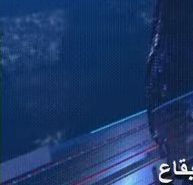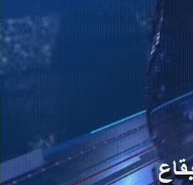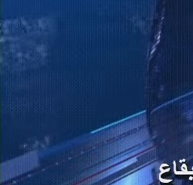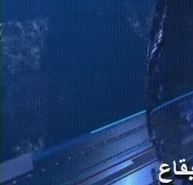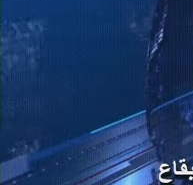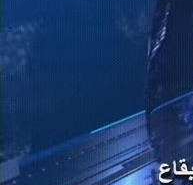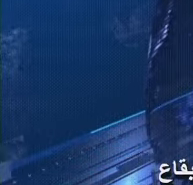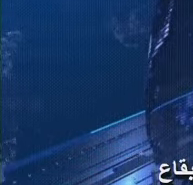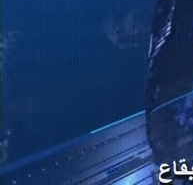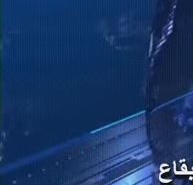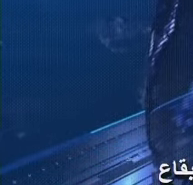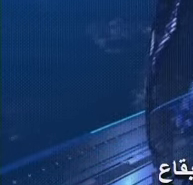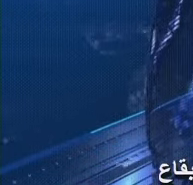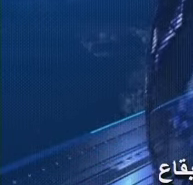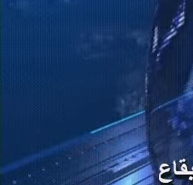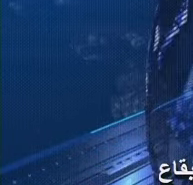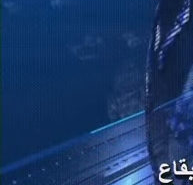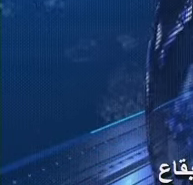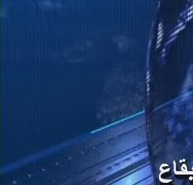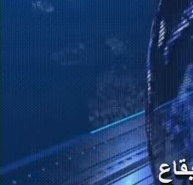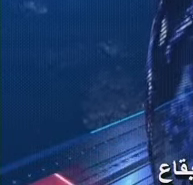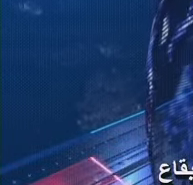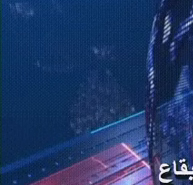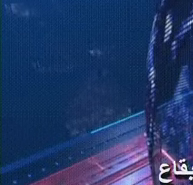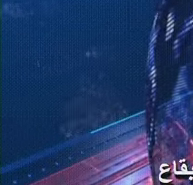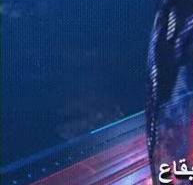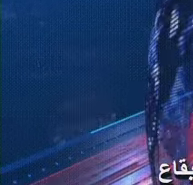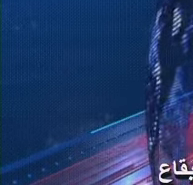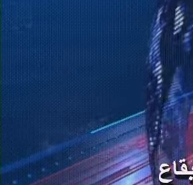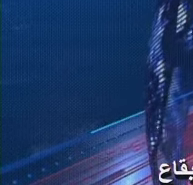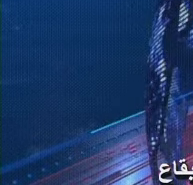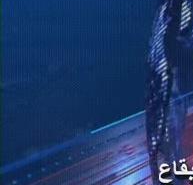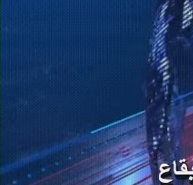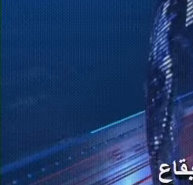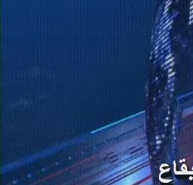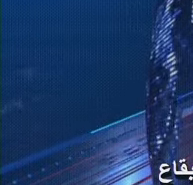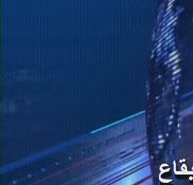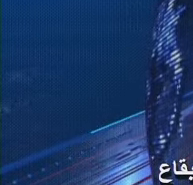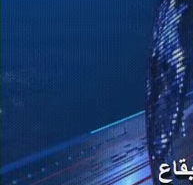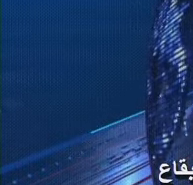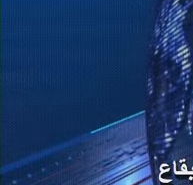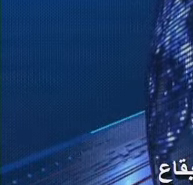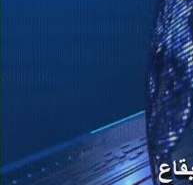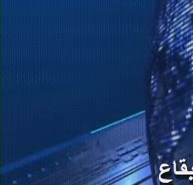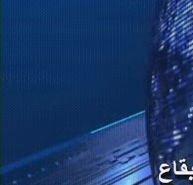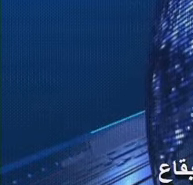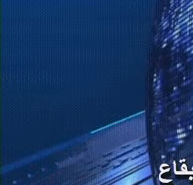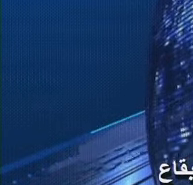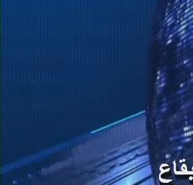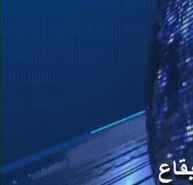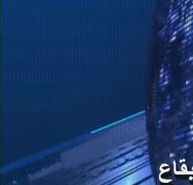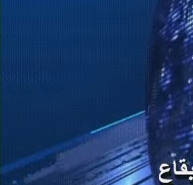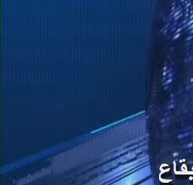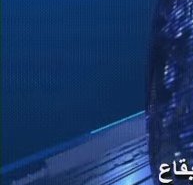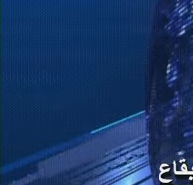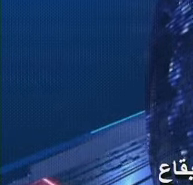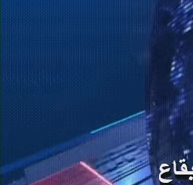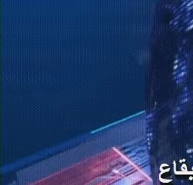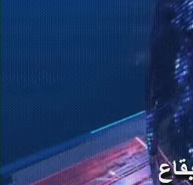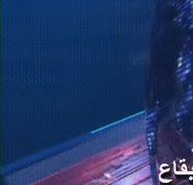اخر المستجدات التي وصل اليها العدوان الاسرائيلي على منطقه البقاع حيث ذهب ضحيتها شهداء وابرياء